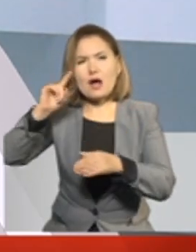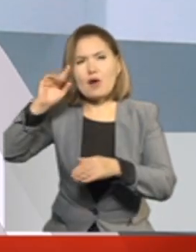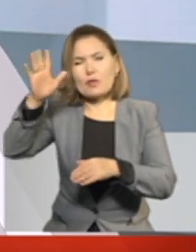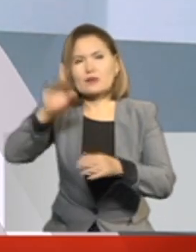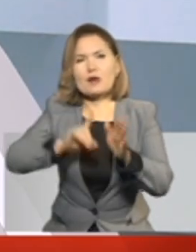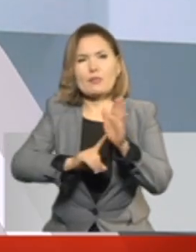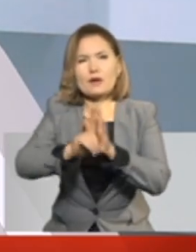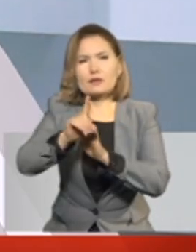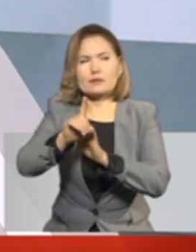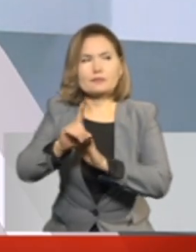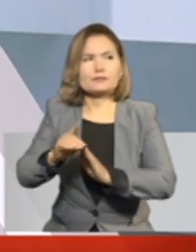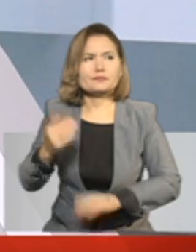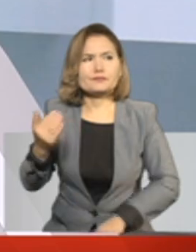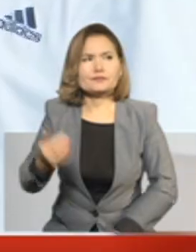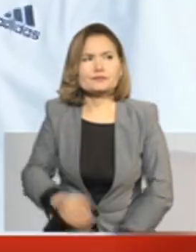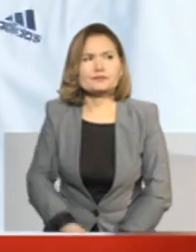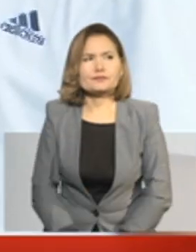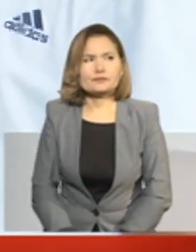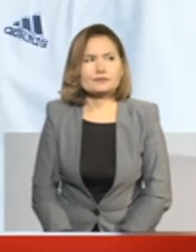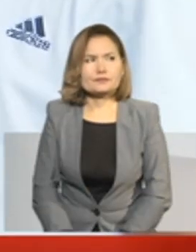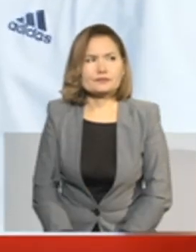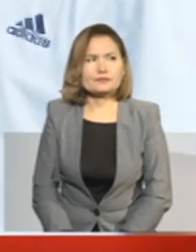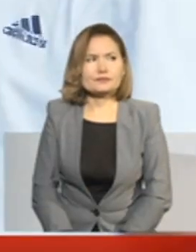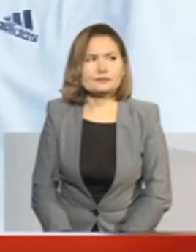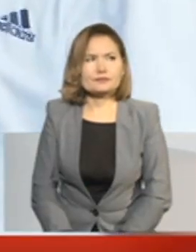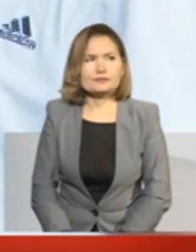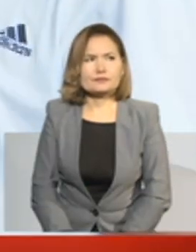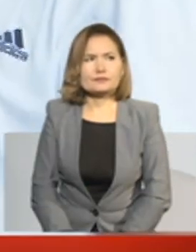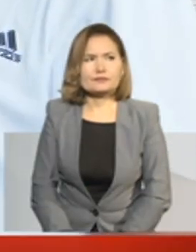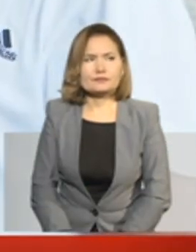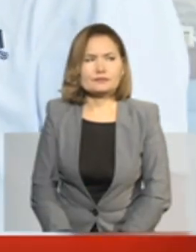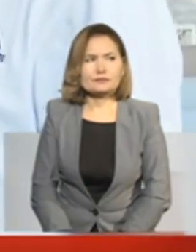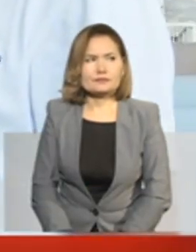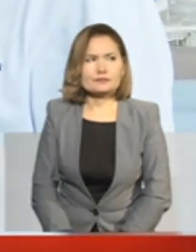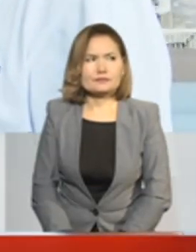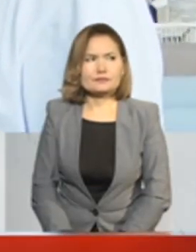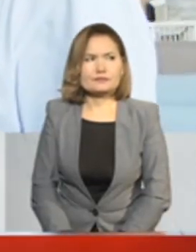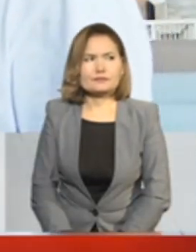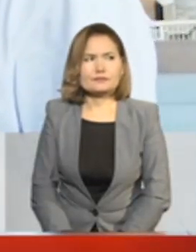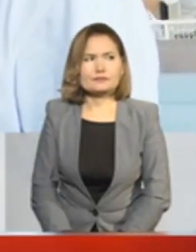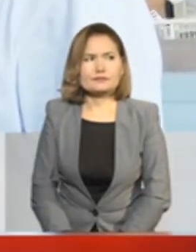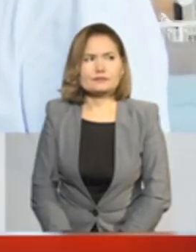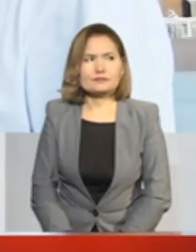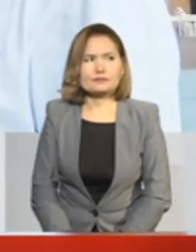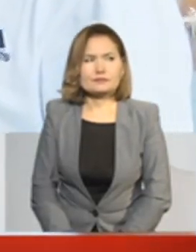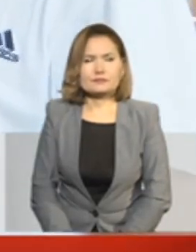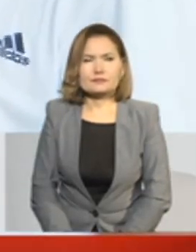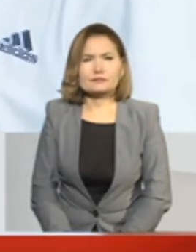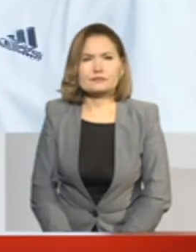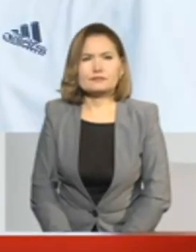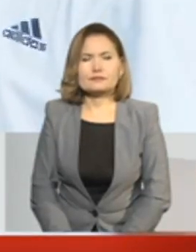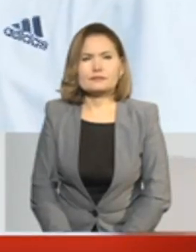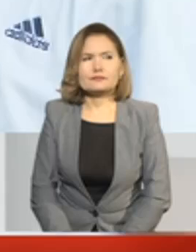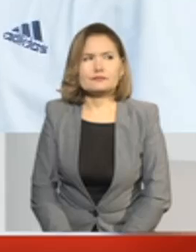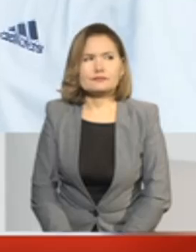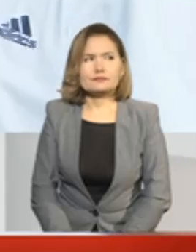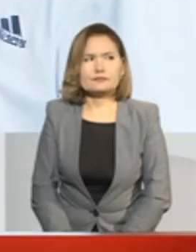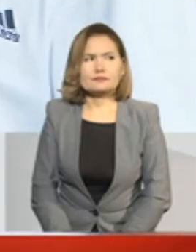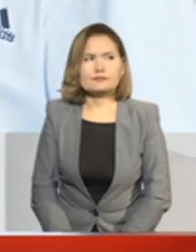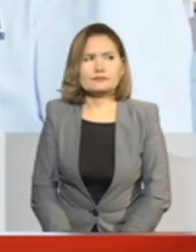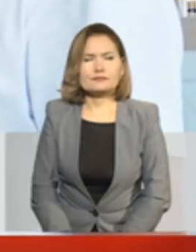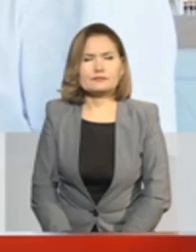танымал болған еді. Welcome to my Kazakhstan, welcome to my city and just show just